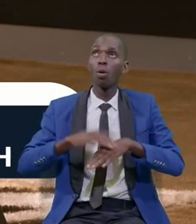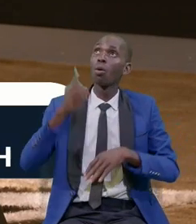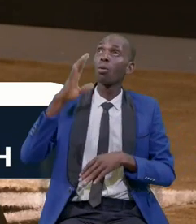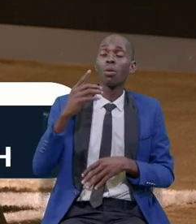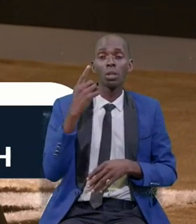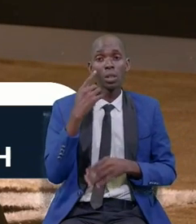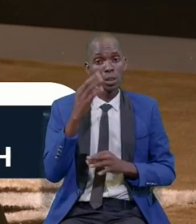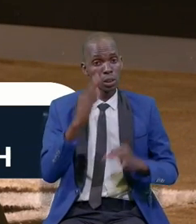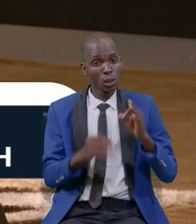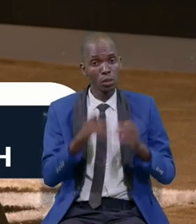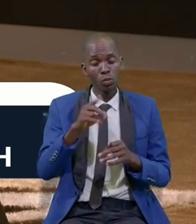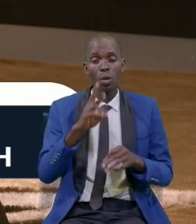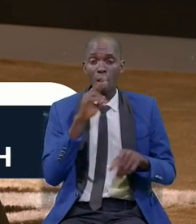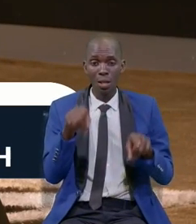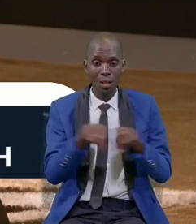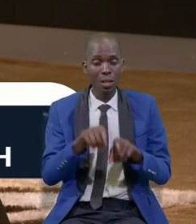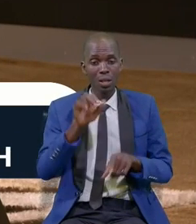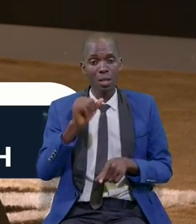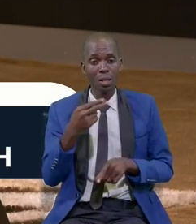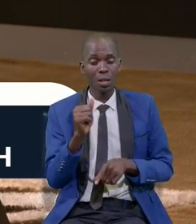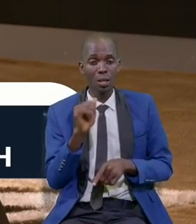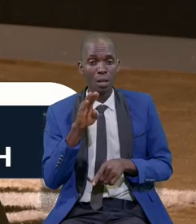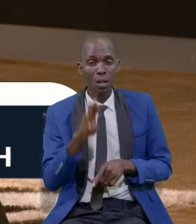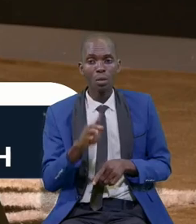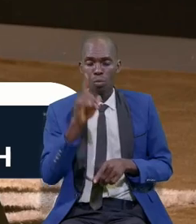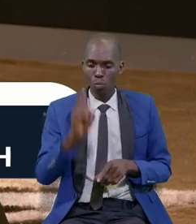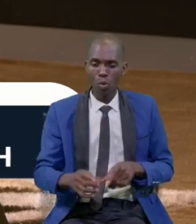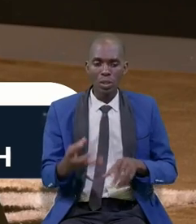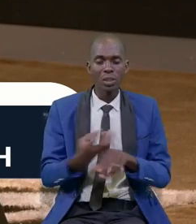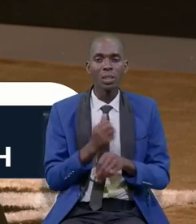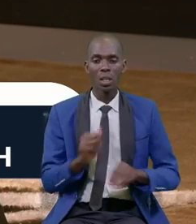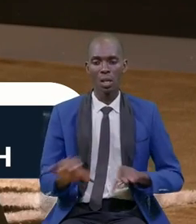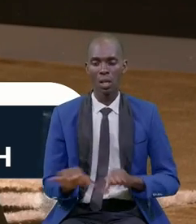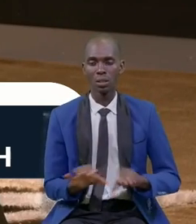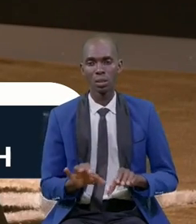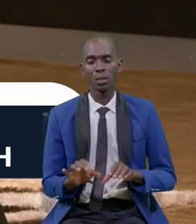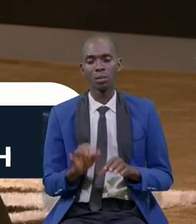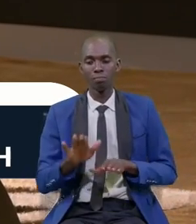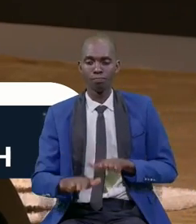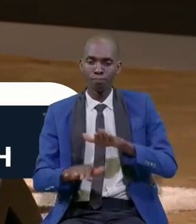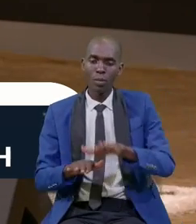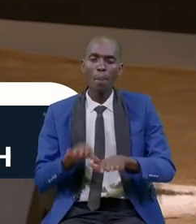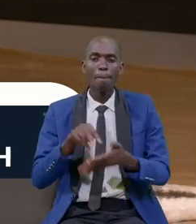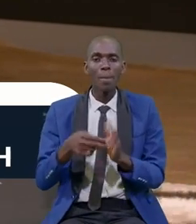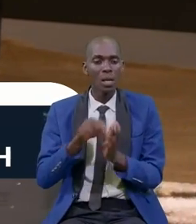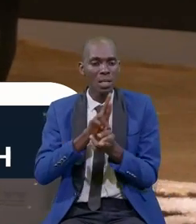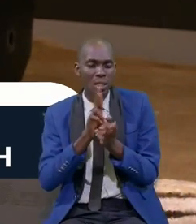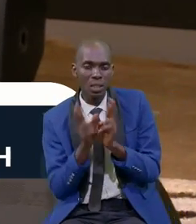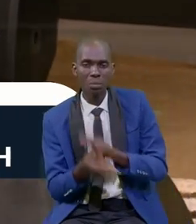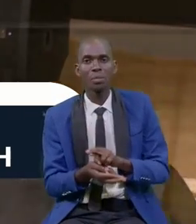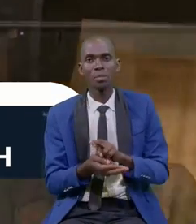comme Rahab, vous allez faire un pas positif, vous allez vous repentir, vous allez changer et